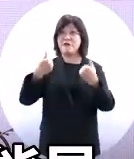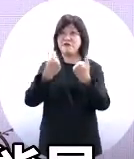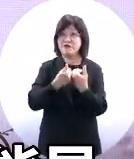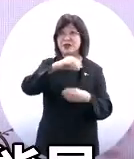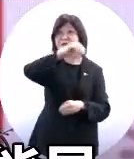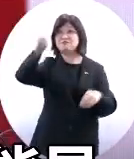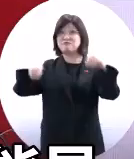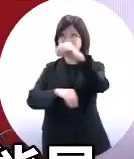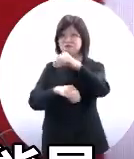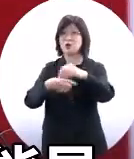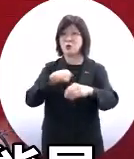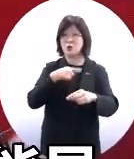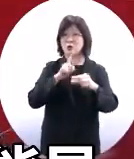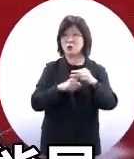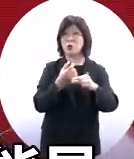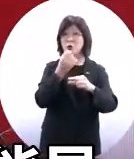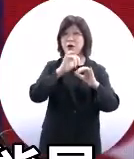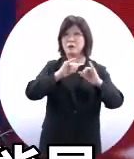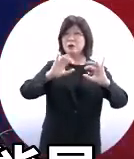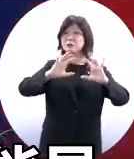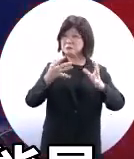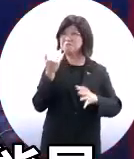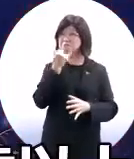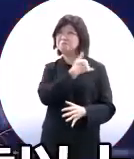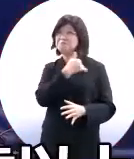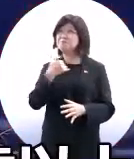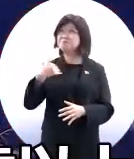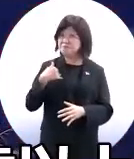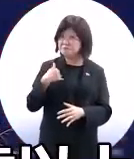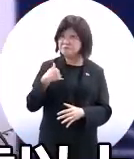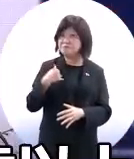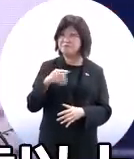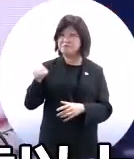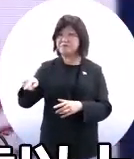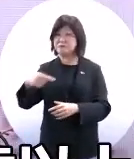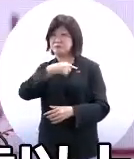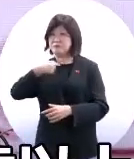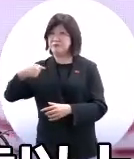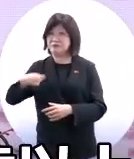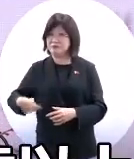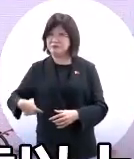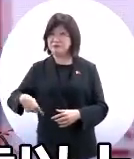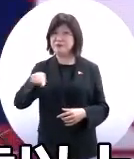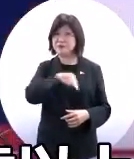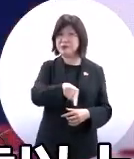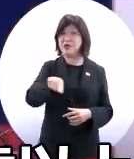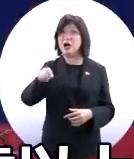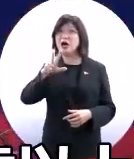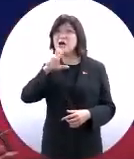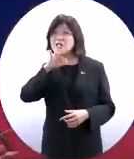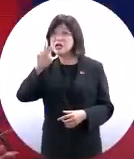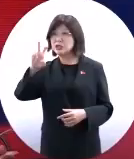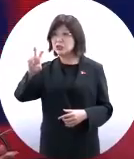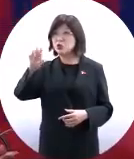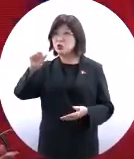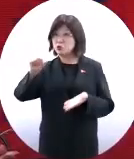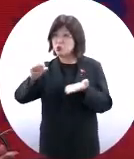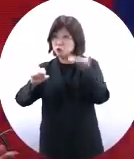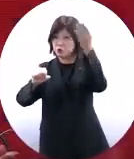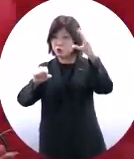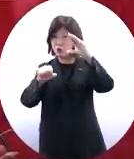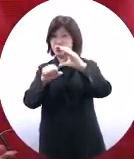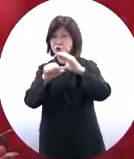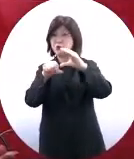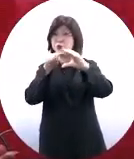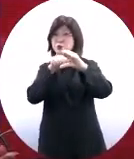华民国可能是中华人民共和国75岁以上的民众的